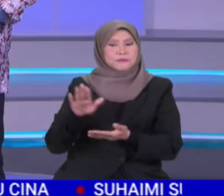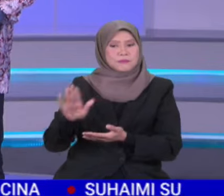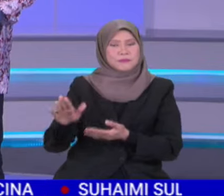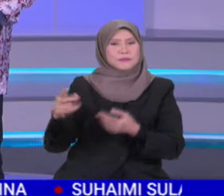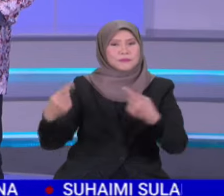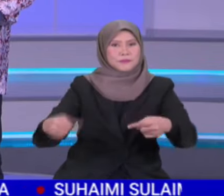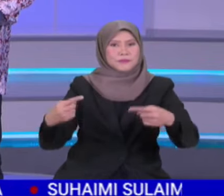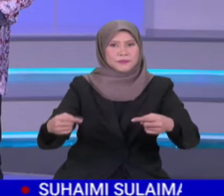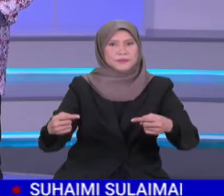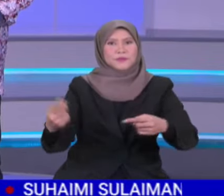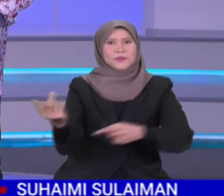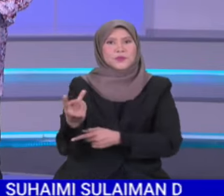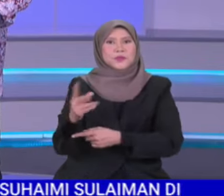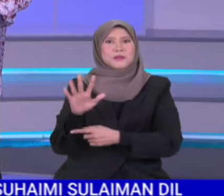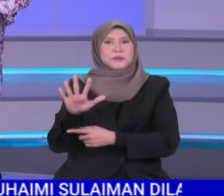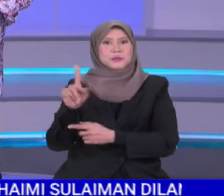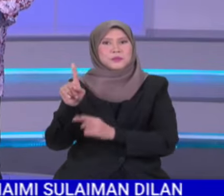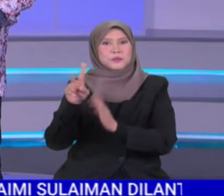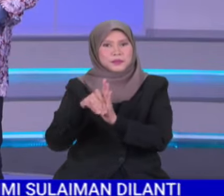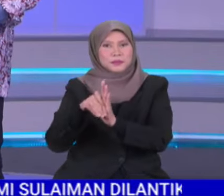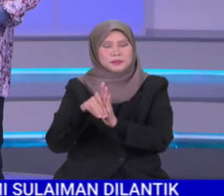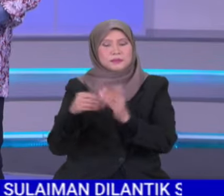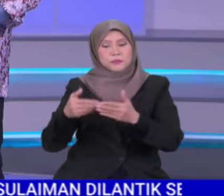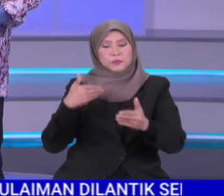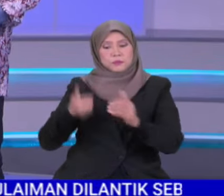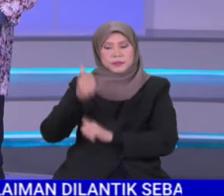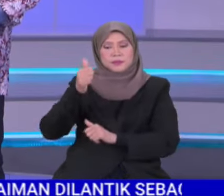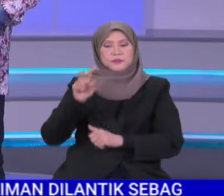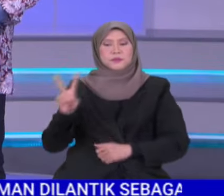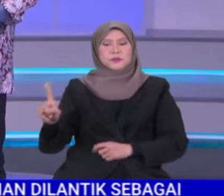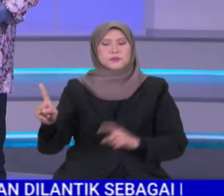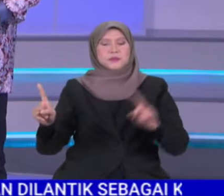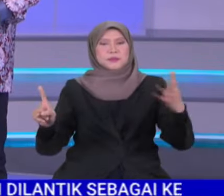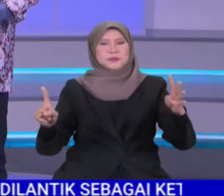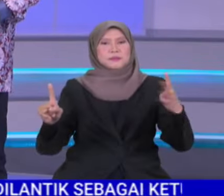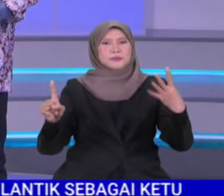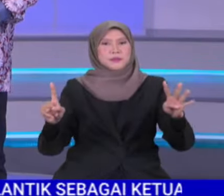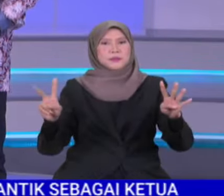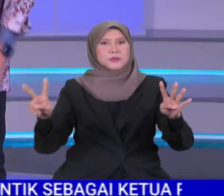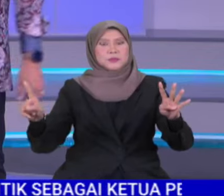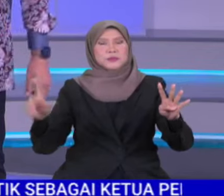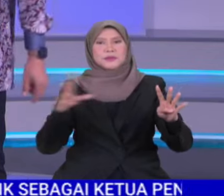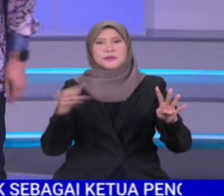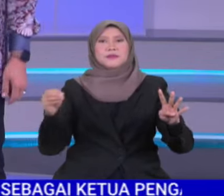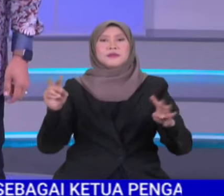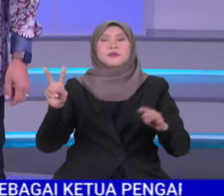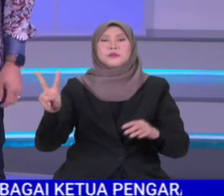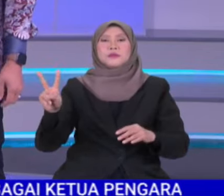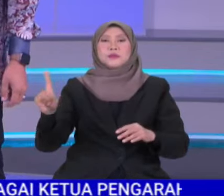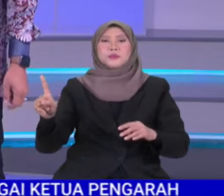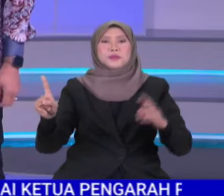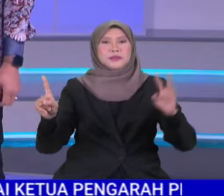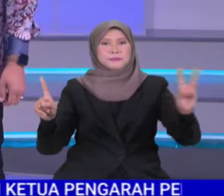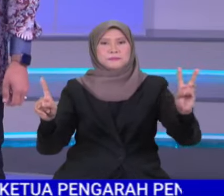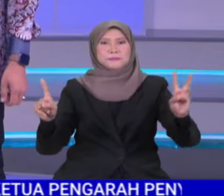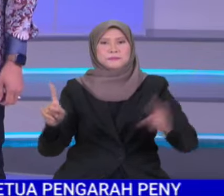gandingan negara memerlukan 51 minit sebelum menang 21-14, 14-21 dan 21-6.